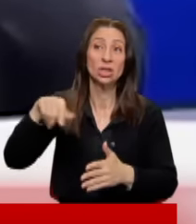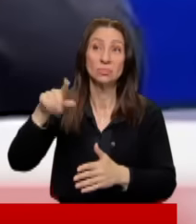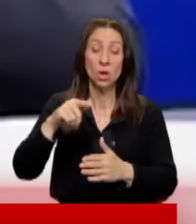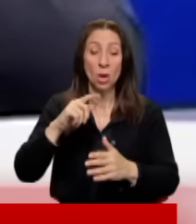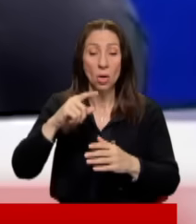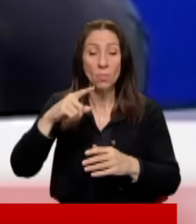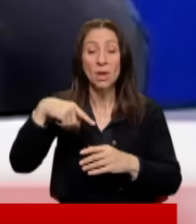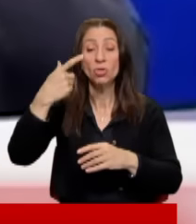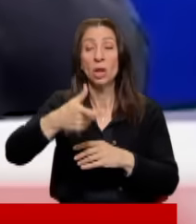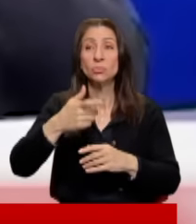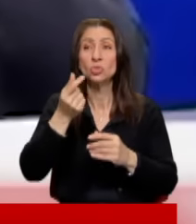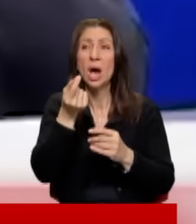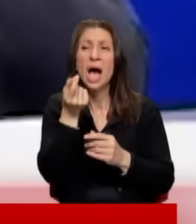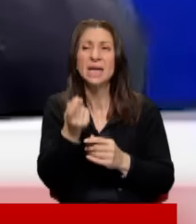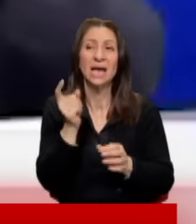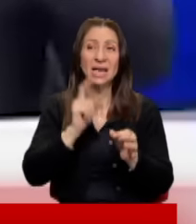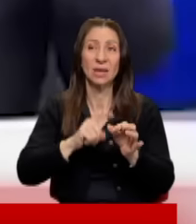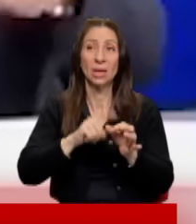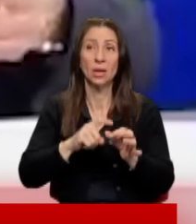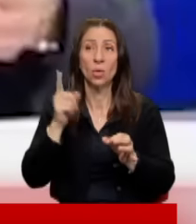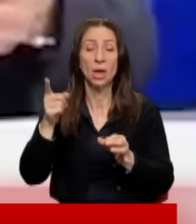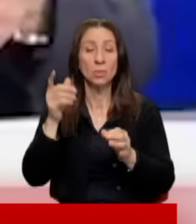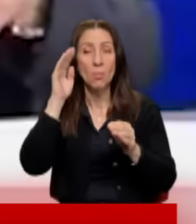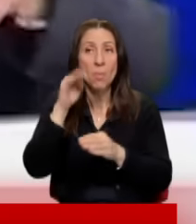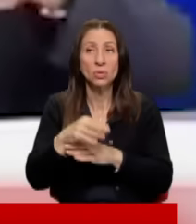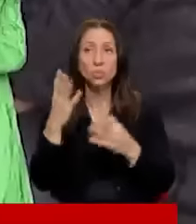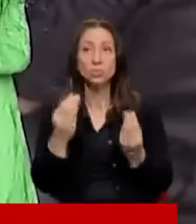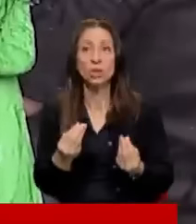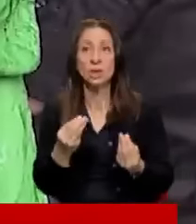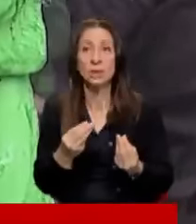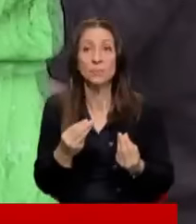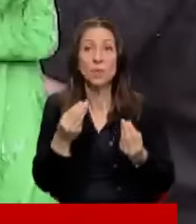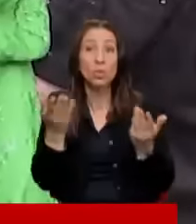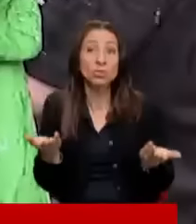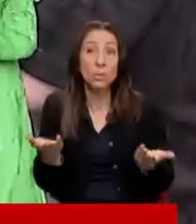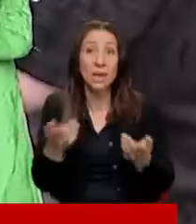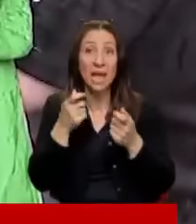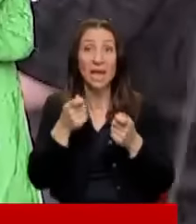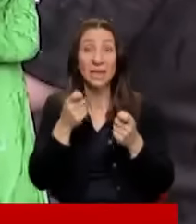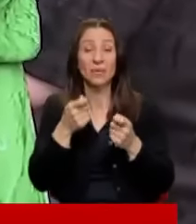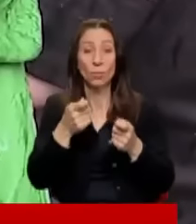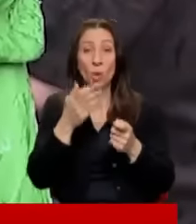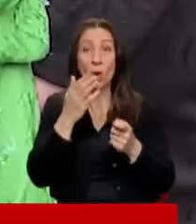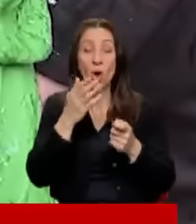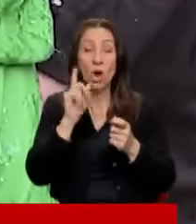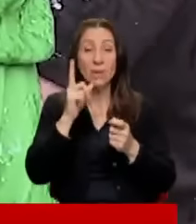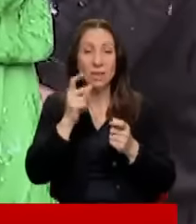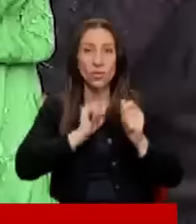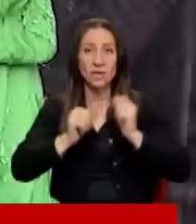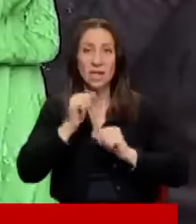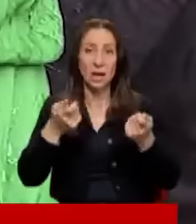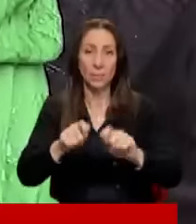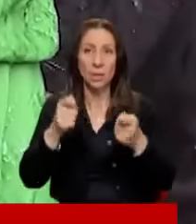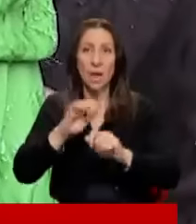Önümüzdeki dönemde çok cüzi sayıda atamalarla Bu sefer de onları mağdur etmiş olacağım o zaman eğitim fakültelerini kapatacağız herkes eğitim